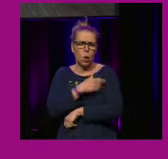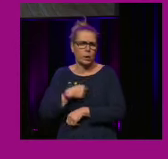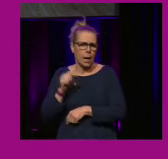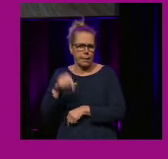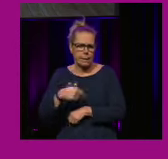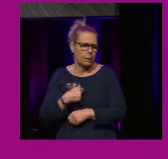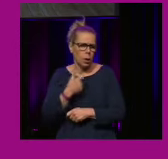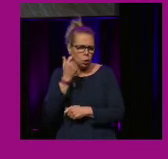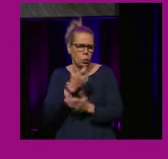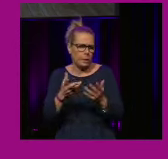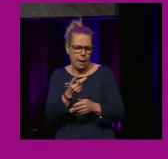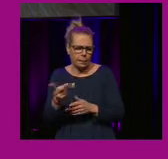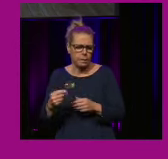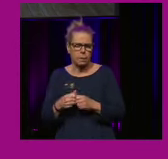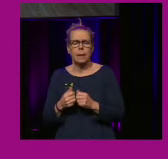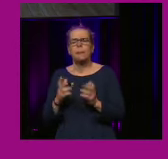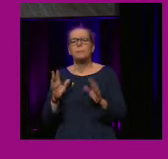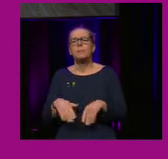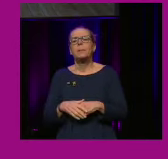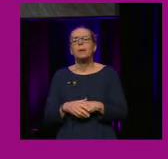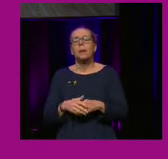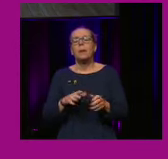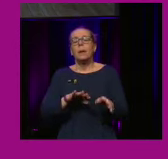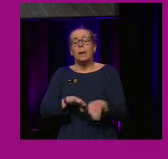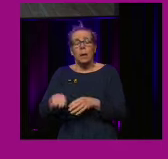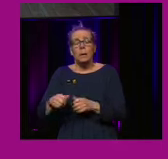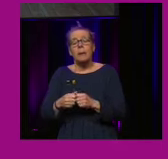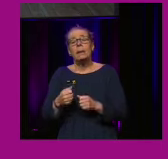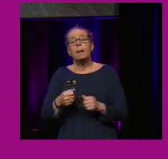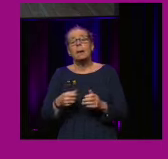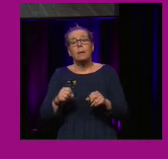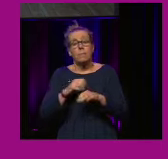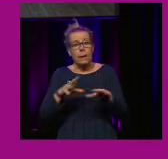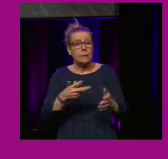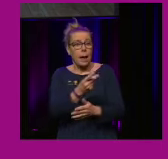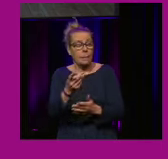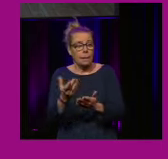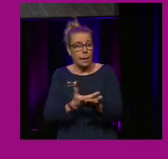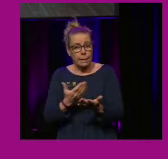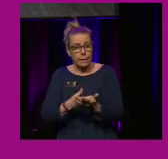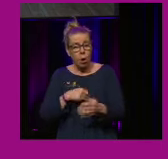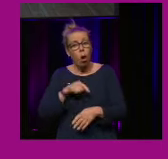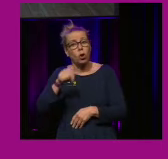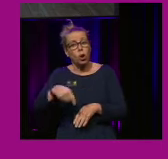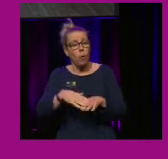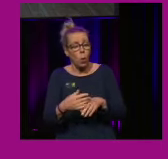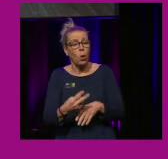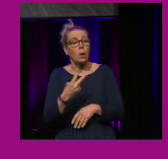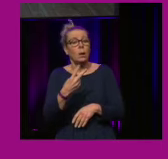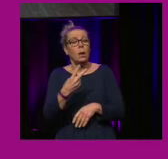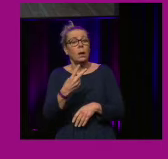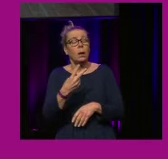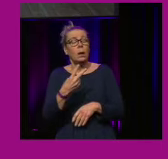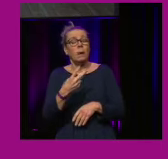vad heter det? De flesta andra länder har krav på sånt som Stellan nämnde, 2/3